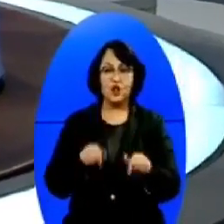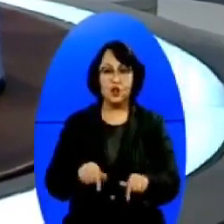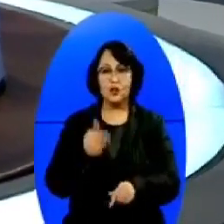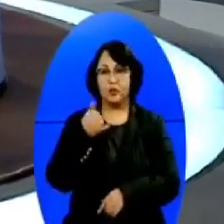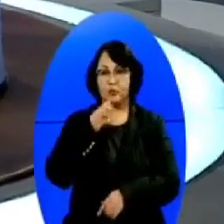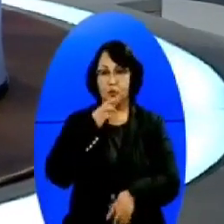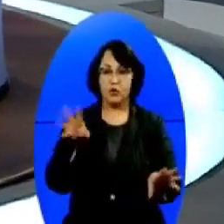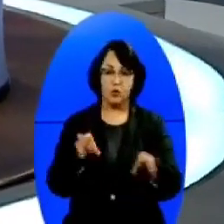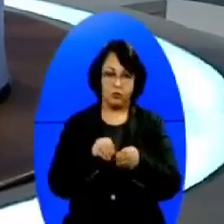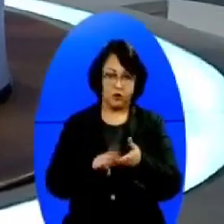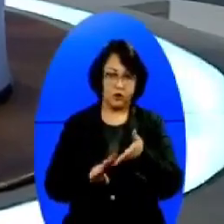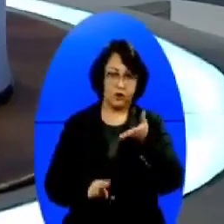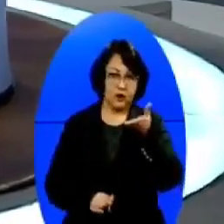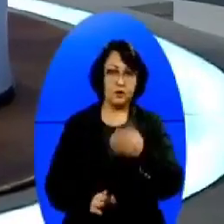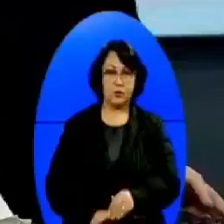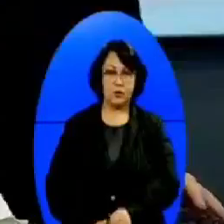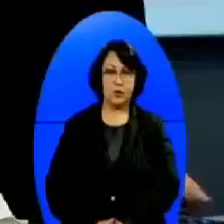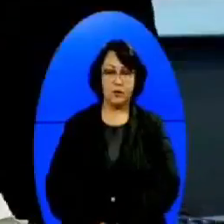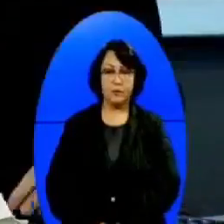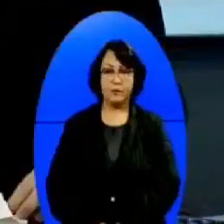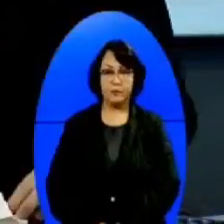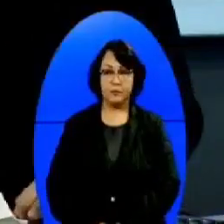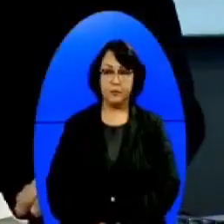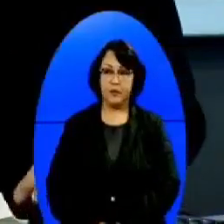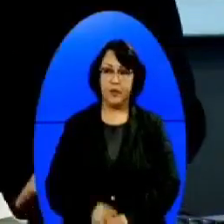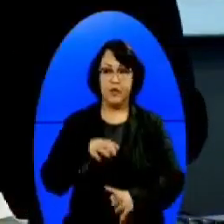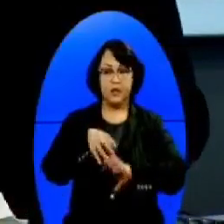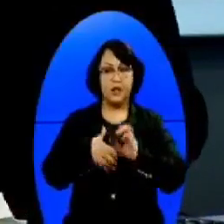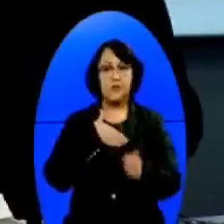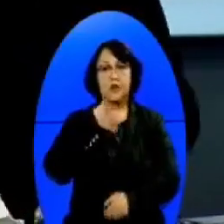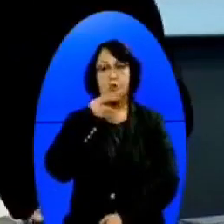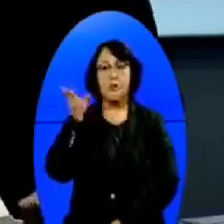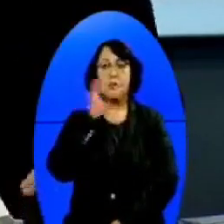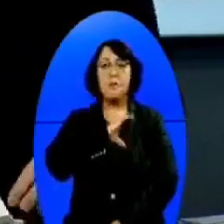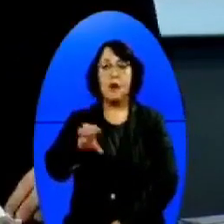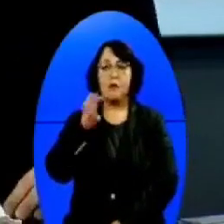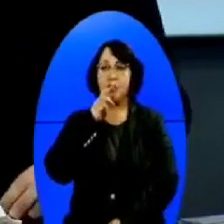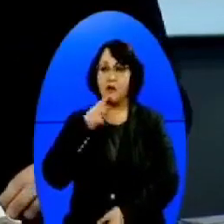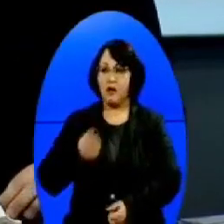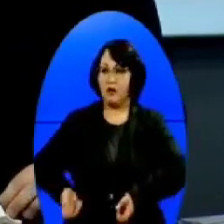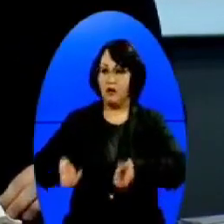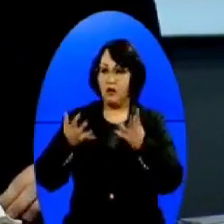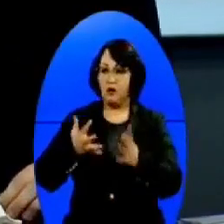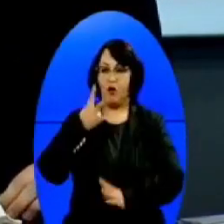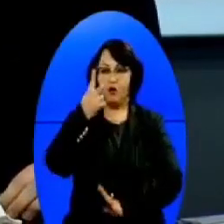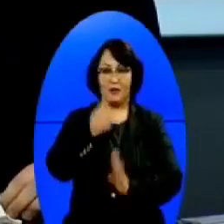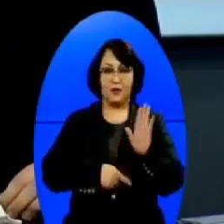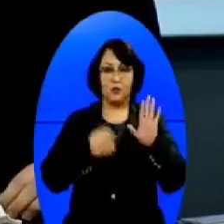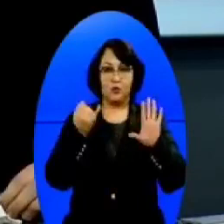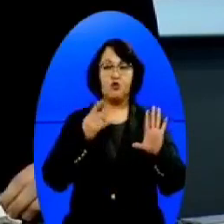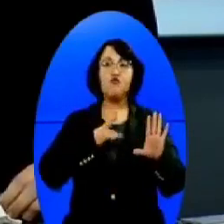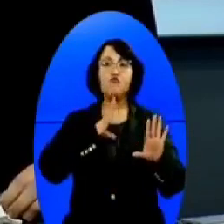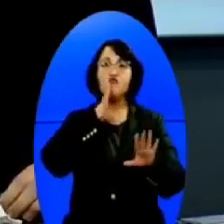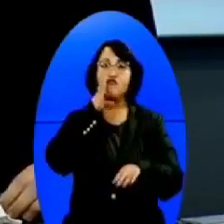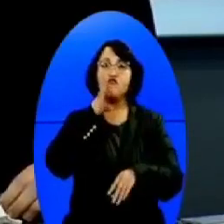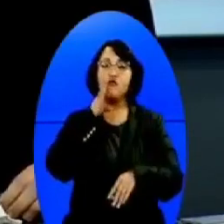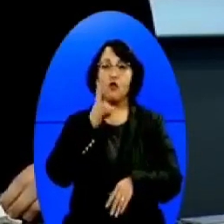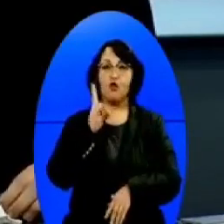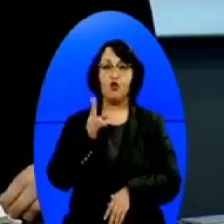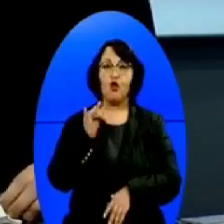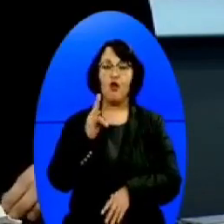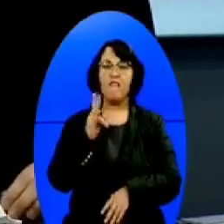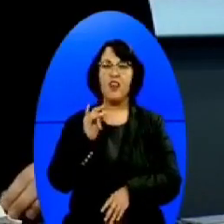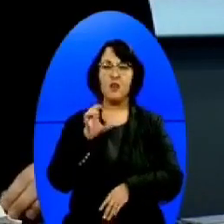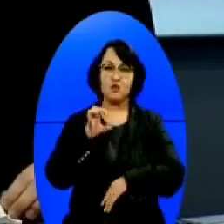Цари Мидени, Топчас Тенель Соли. Дельхи Рудим Ден Бегул, Мидес Нер, Хойр Твар Сарин, Зорвани, Углюни Бетлер, Коронавирус, Халтурин,